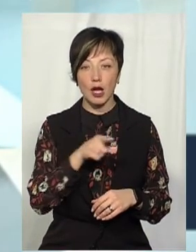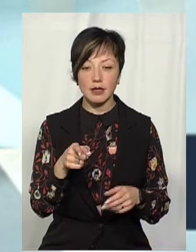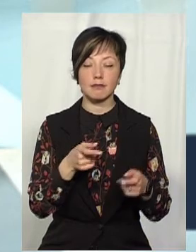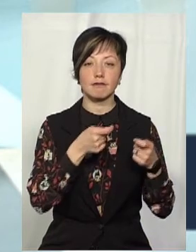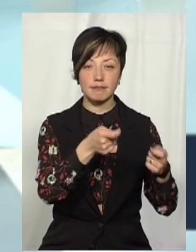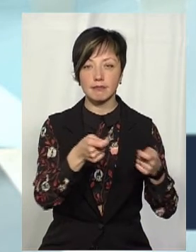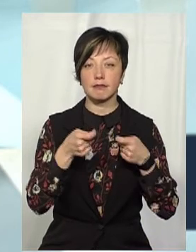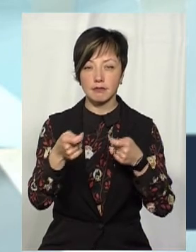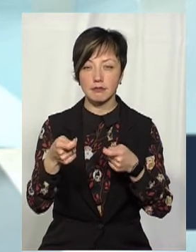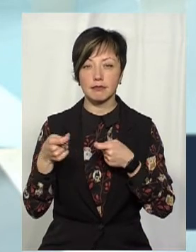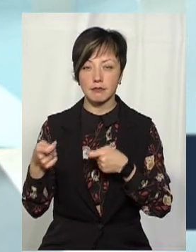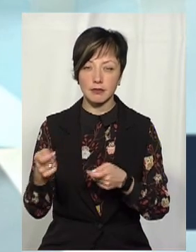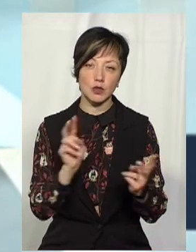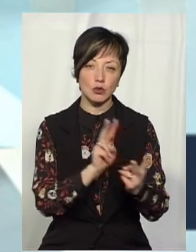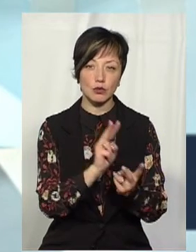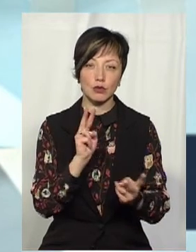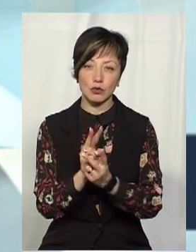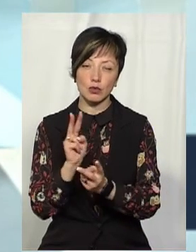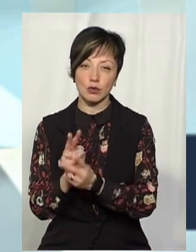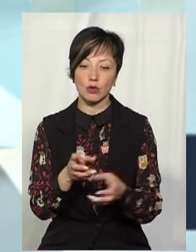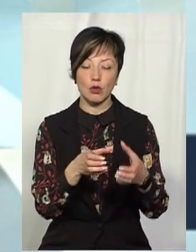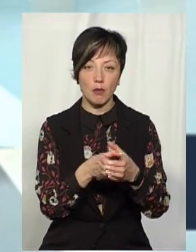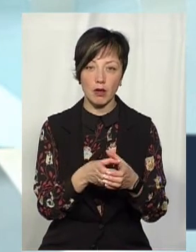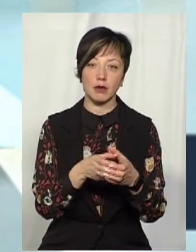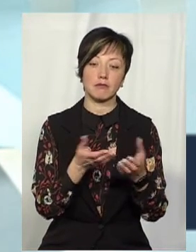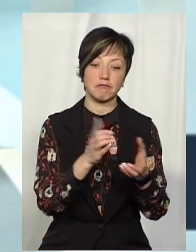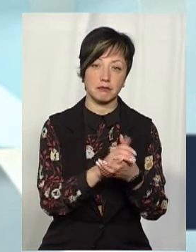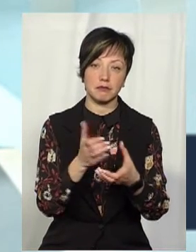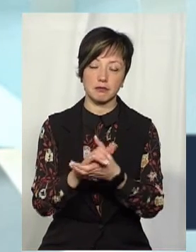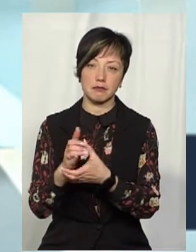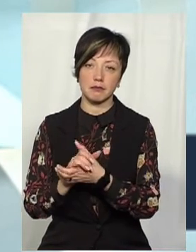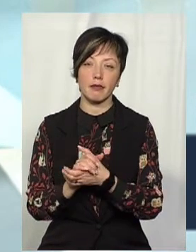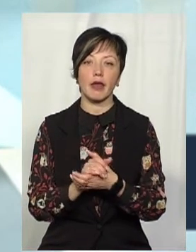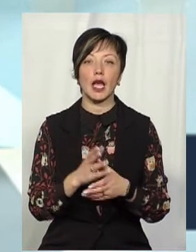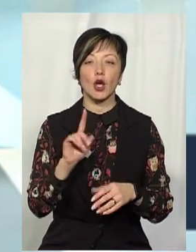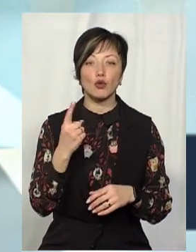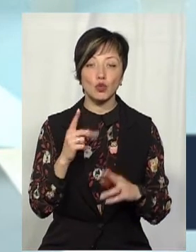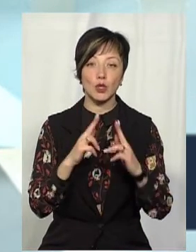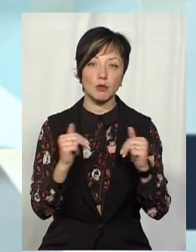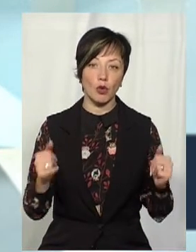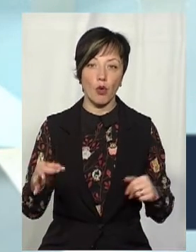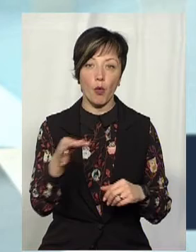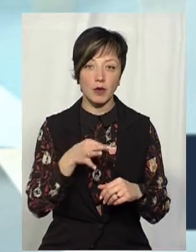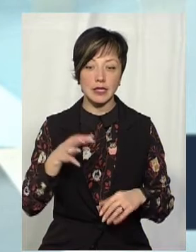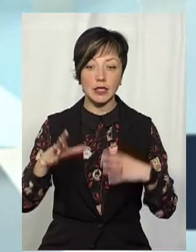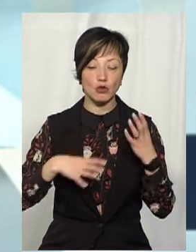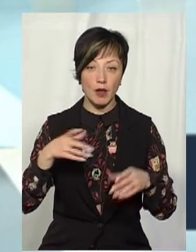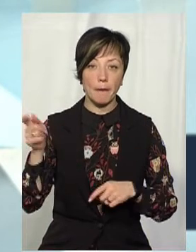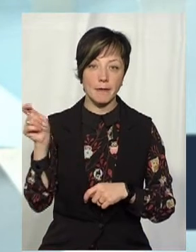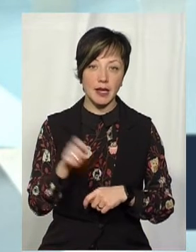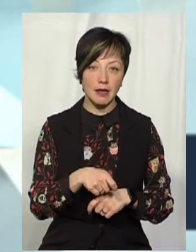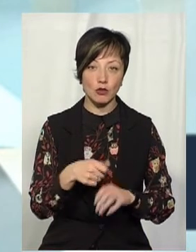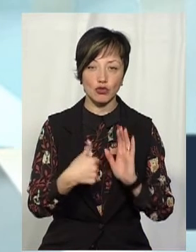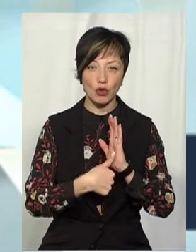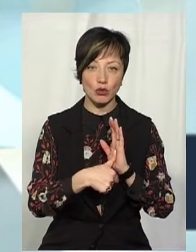вони їздили, зустрічались з громадою ще до цього, тому що з Дніпропетровської області, зі стажування, вони в нас